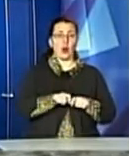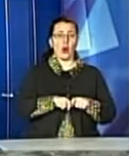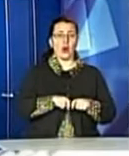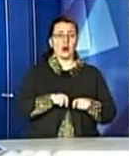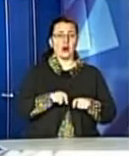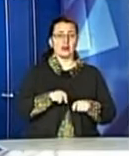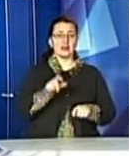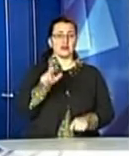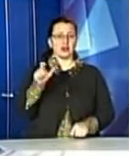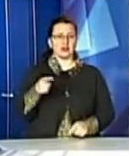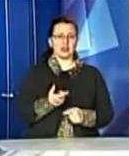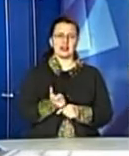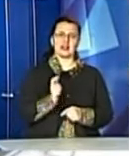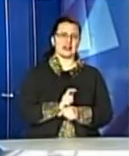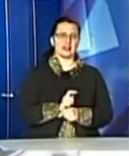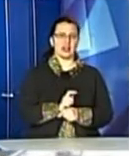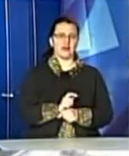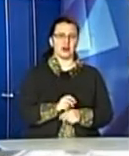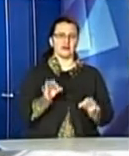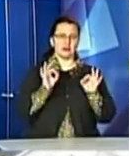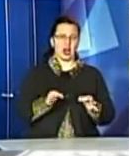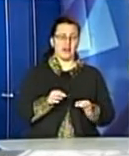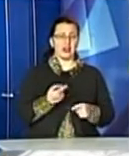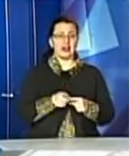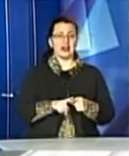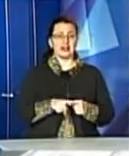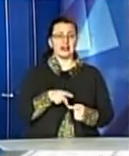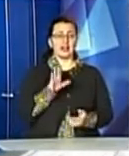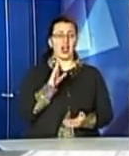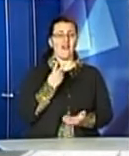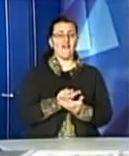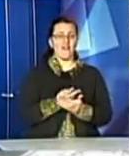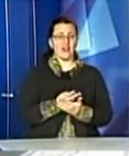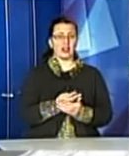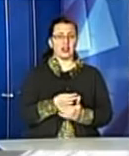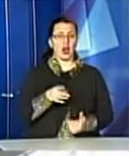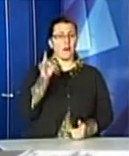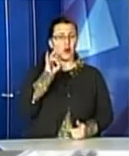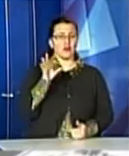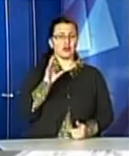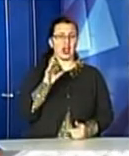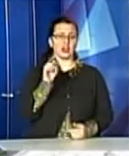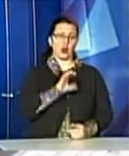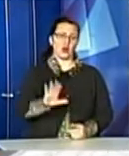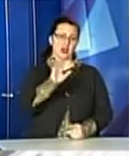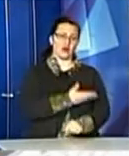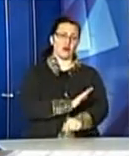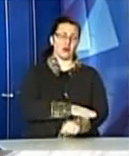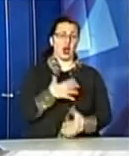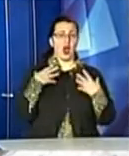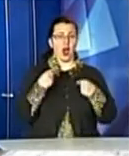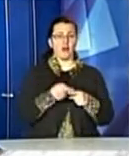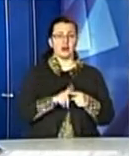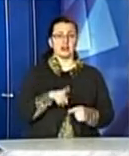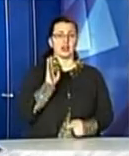– найоптимальніший з-поміж всіх. До слова, такий вид розвантаження перехрестя популярний у Європі, зокрема у Польщі. А от у Львові це буде